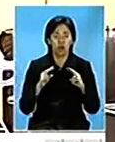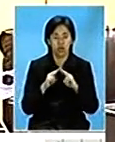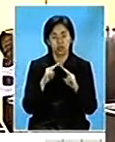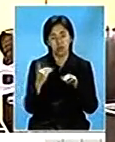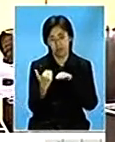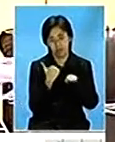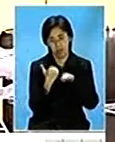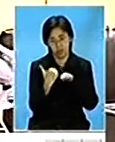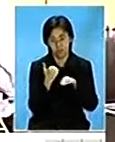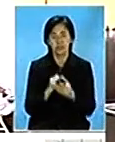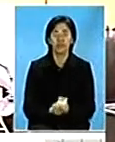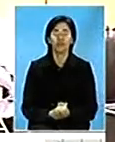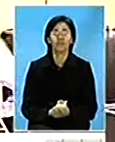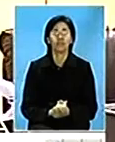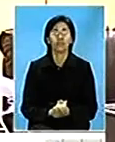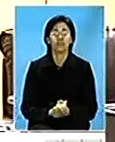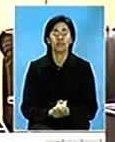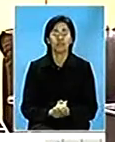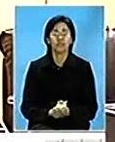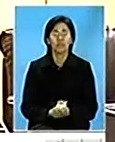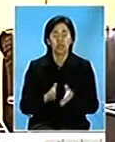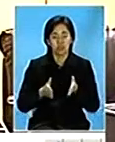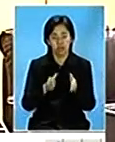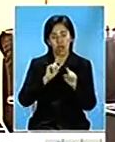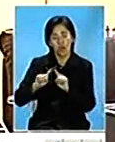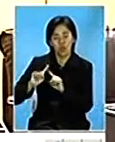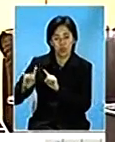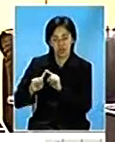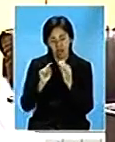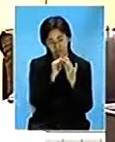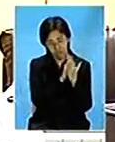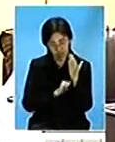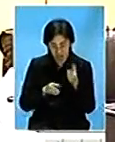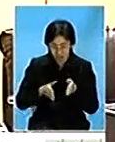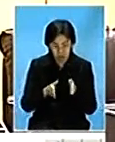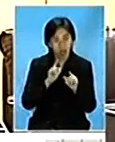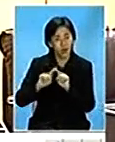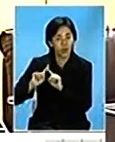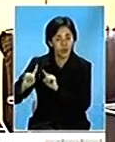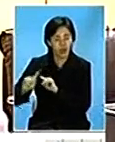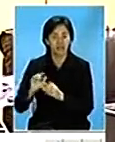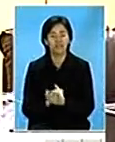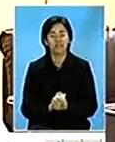มคือเส้นทางต่างๆที่ท่าน